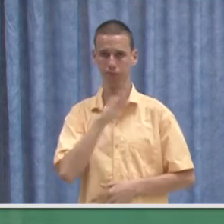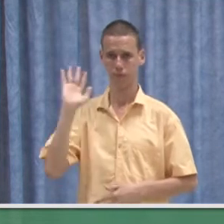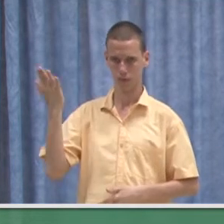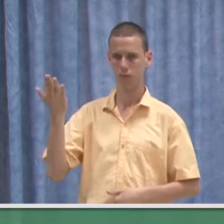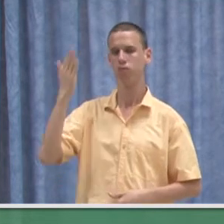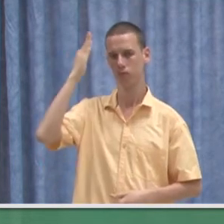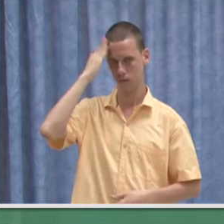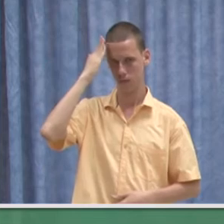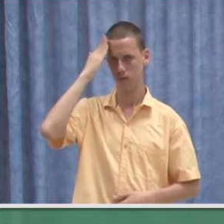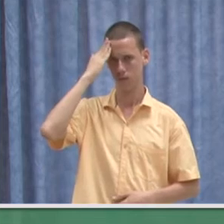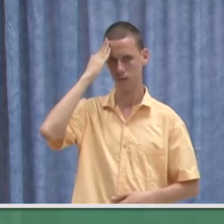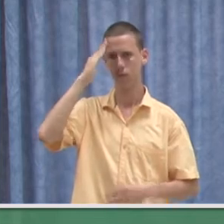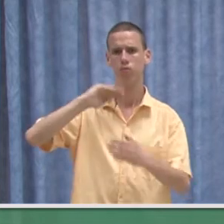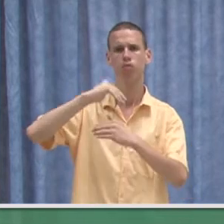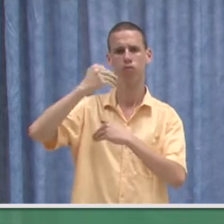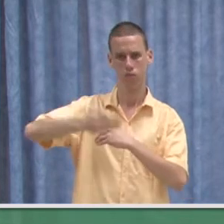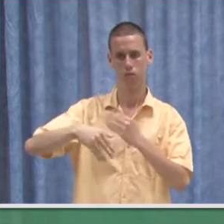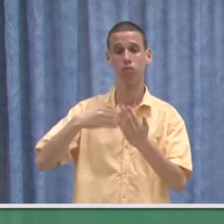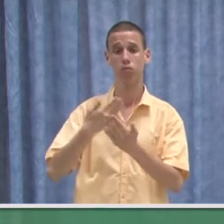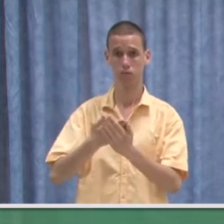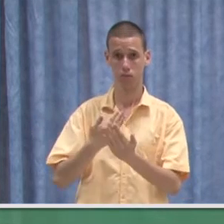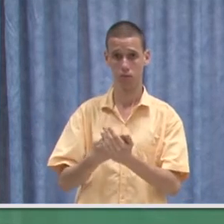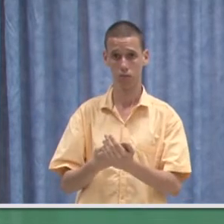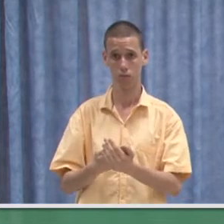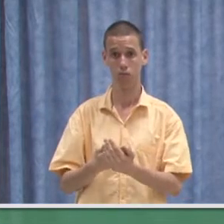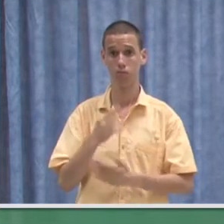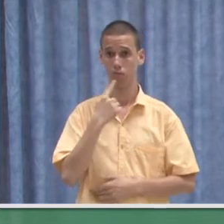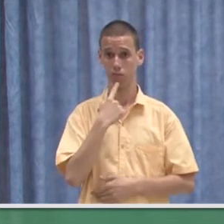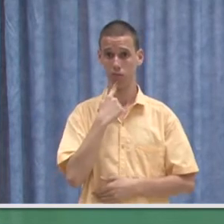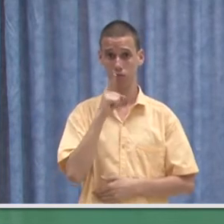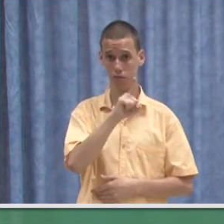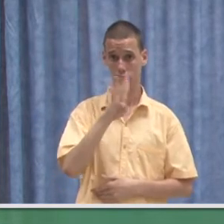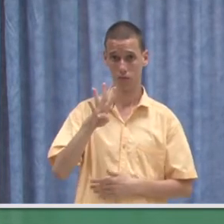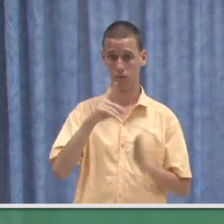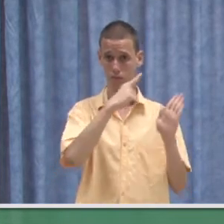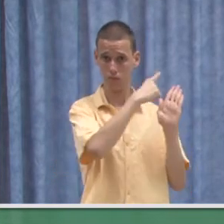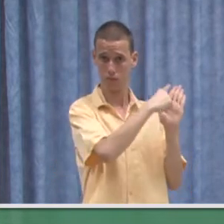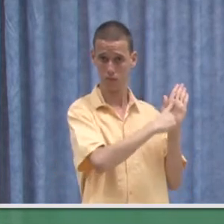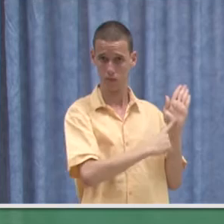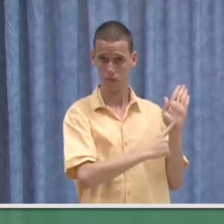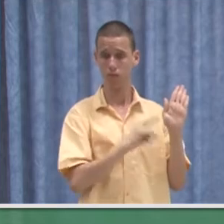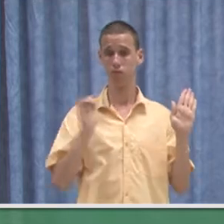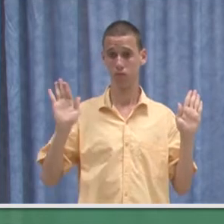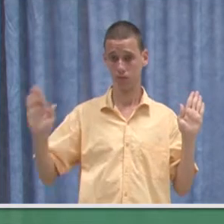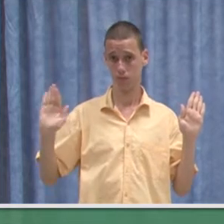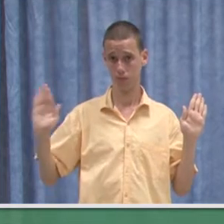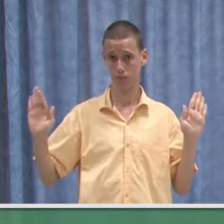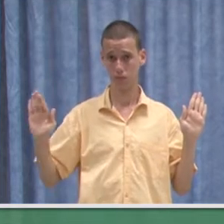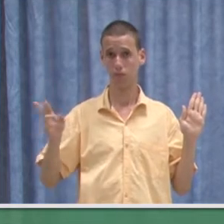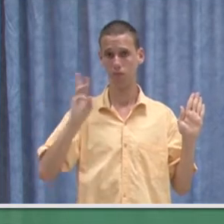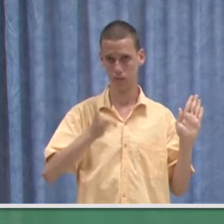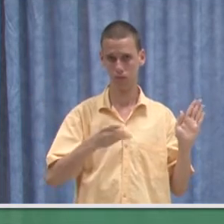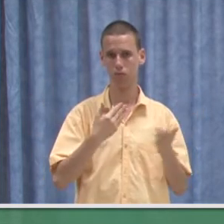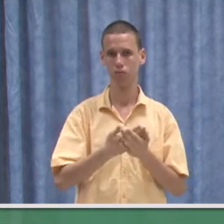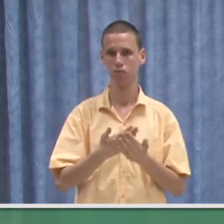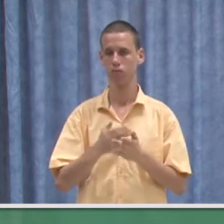qui est amélioré. Ou bien après qu'ils passent 14 jours dans sa resort, ils restent bien, ils sont capables